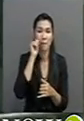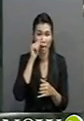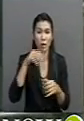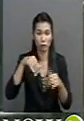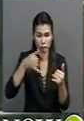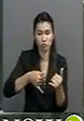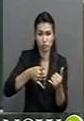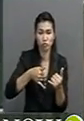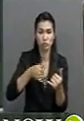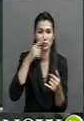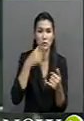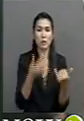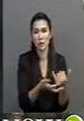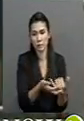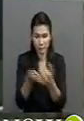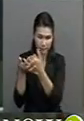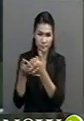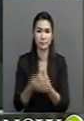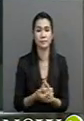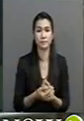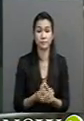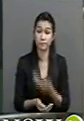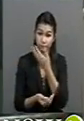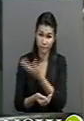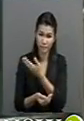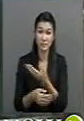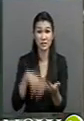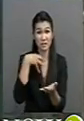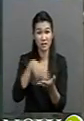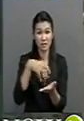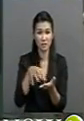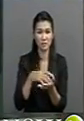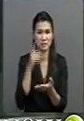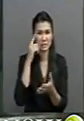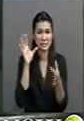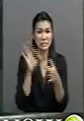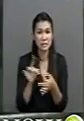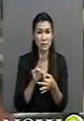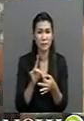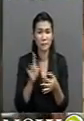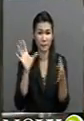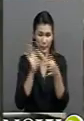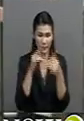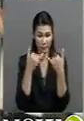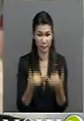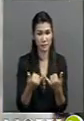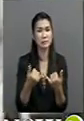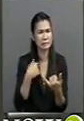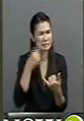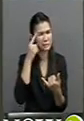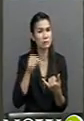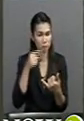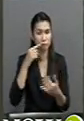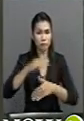พนะคะแล้วก็คือมารับศพไปแล้วคือคุณปวีณาก็บอกว่าส่วนเรื่องความคืบหน้าในคดีวันนี้ถือว่า